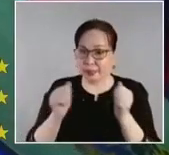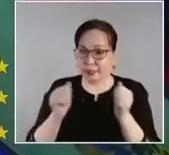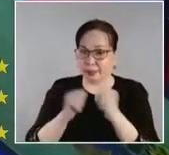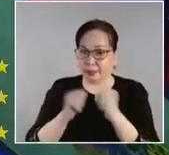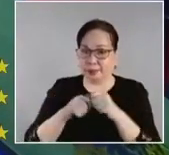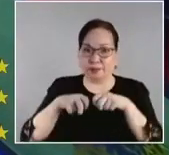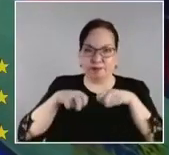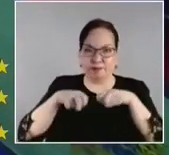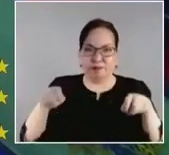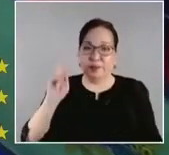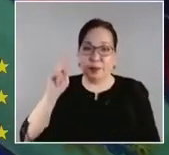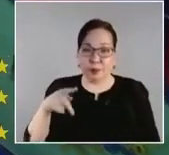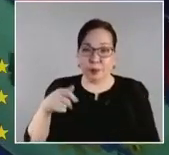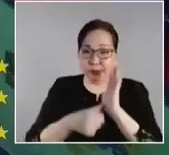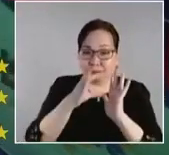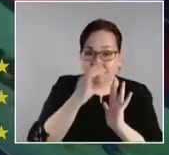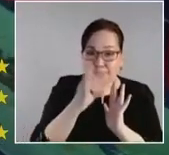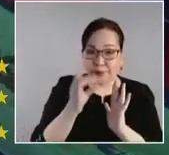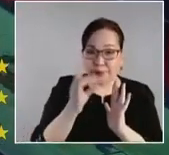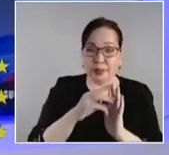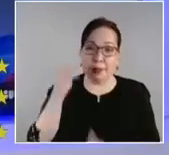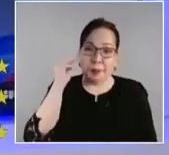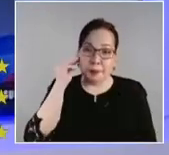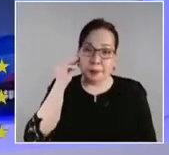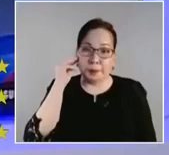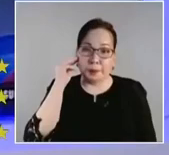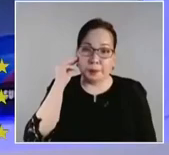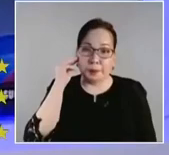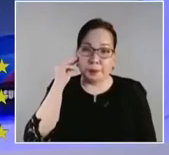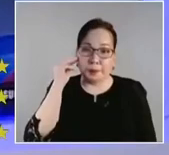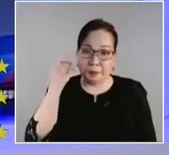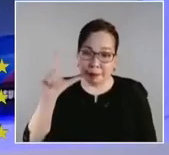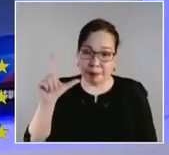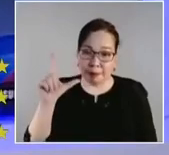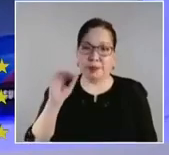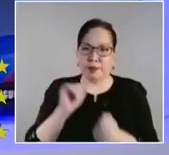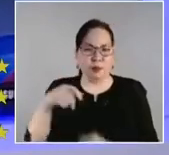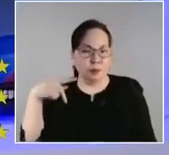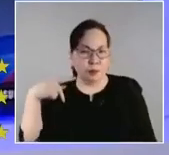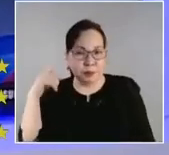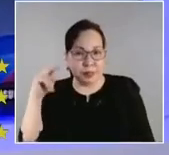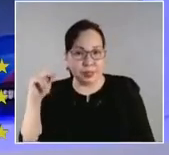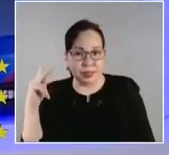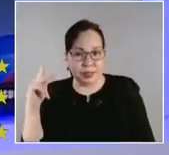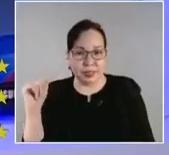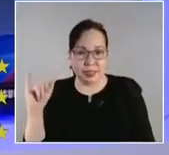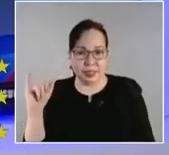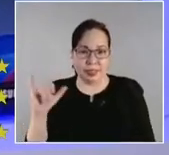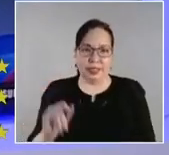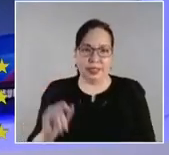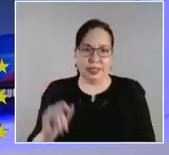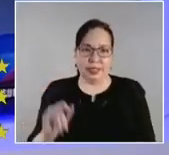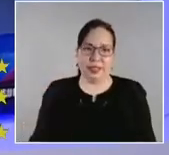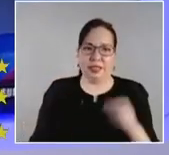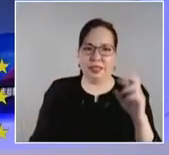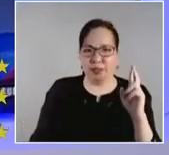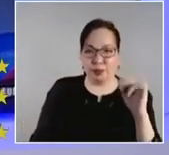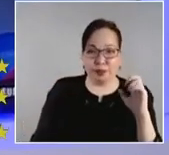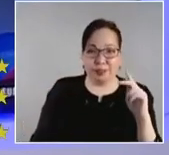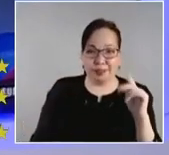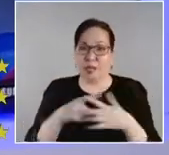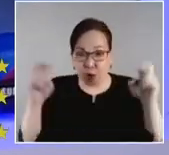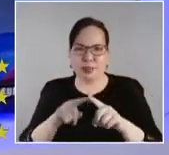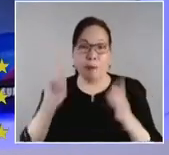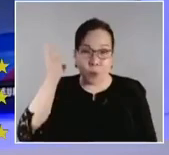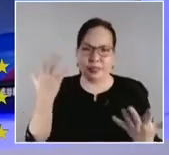ng ating forum, sasagutin ng ating kandidato ang mga usaping politikal at sistema ng pamamahala sa bansa.